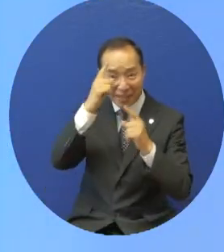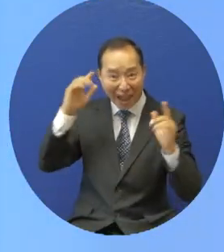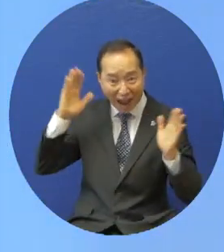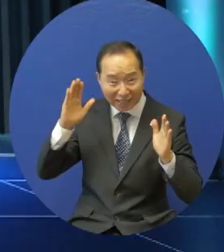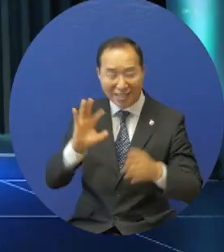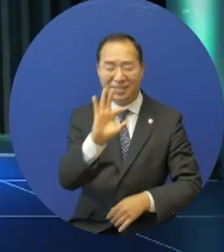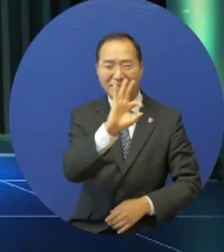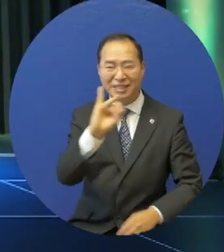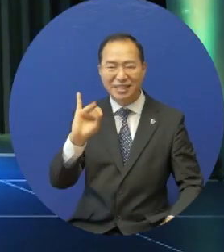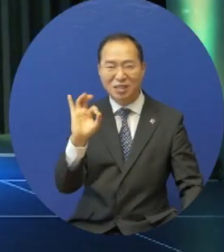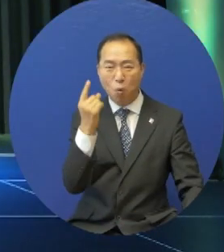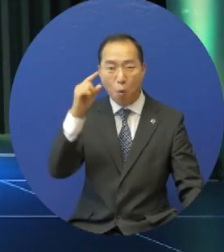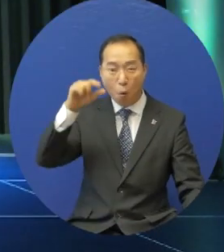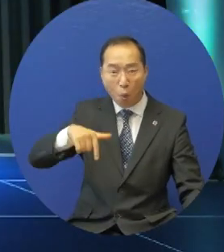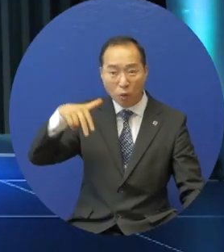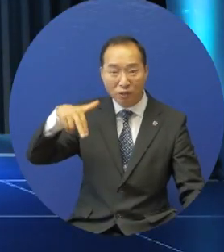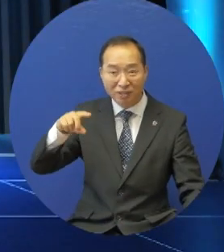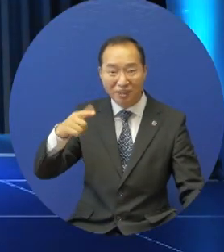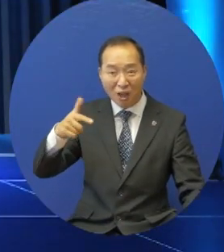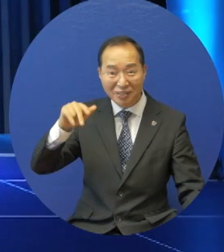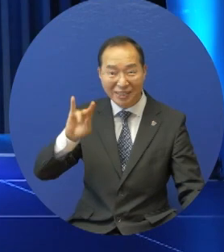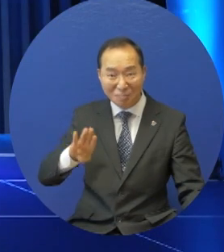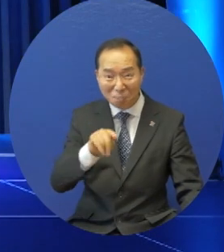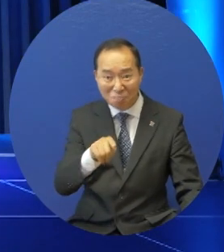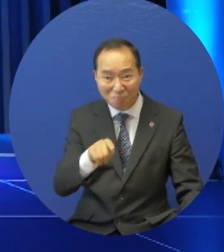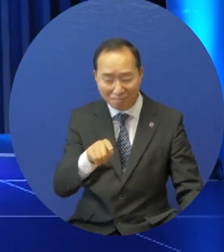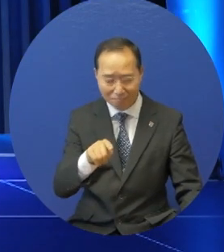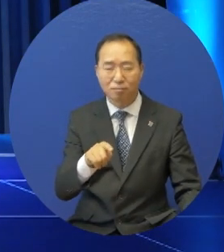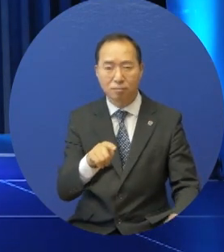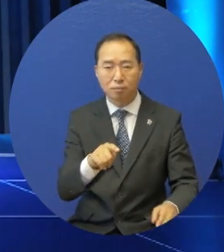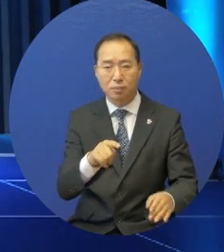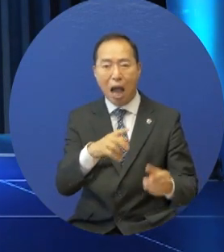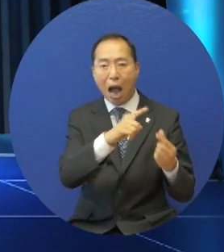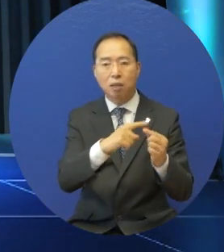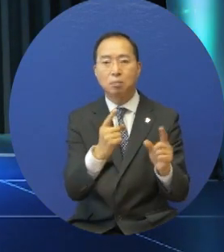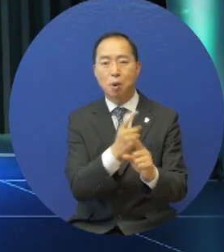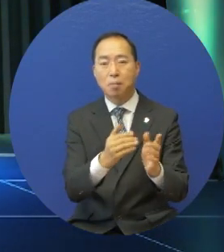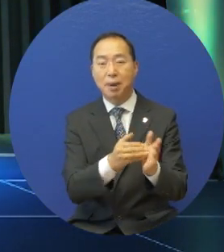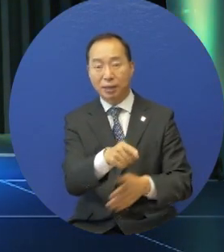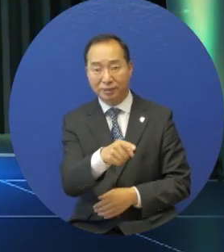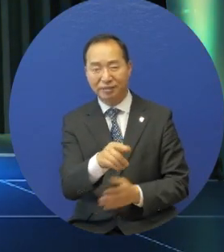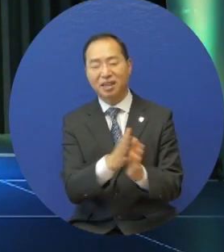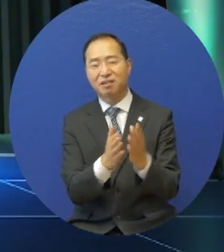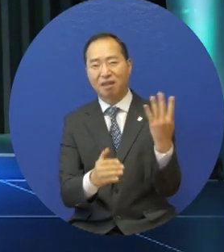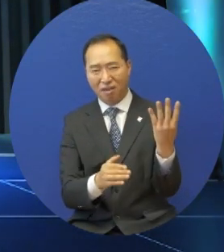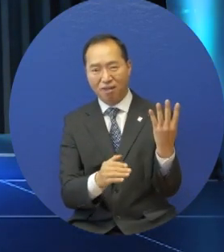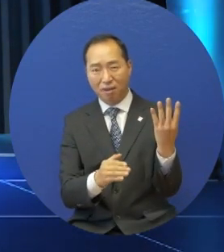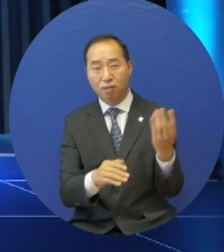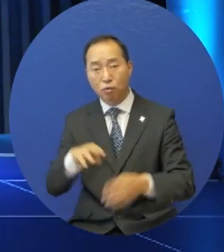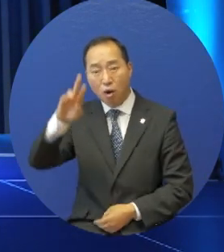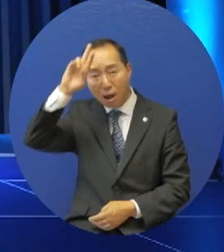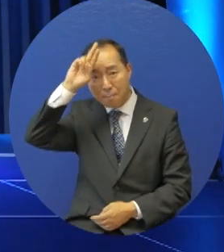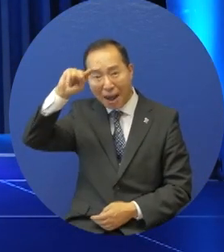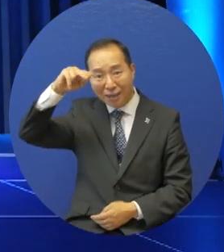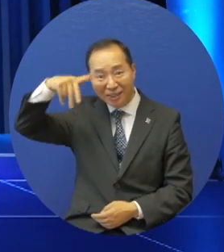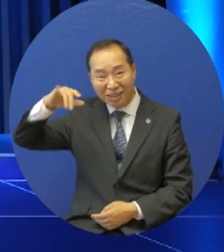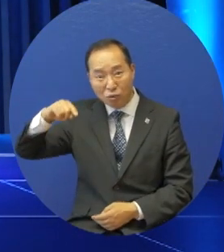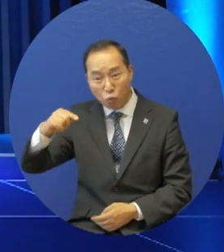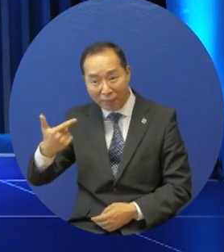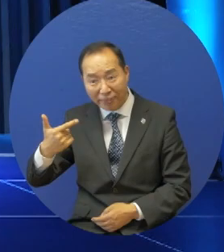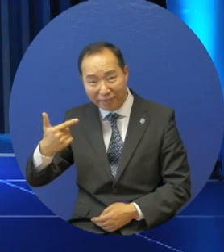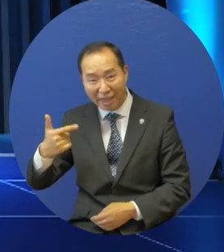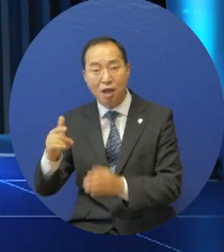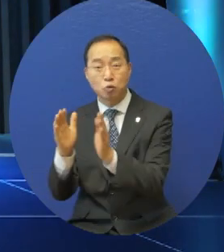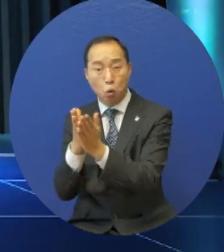대학생들이라고 한다면 이옥전집 번역이 되어 있습니다. 도서관에 대부분 있을 거예요. 네. 이옥전집과 연안박지원의 단편 소설